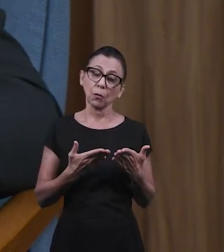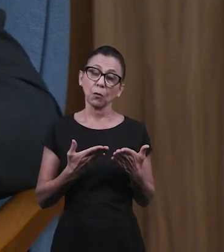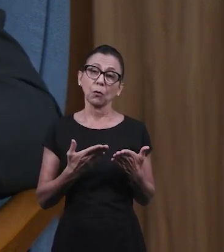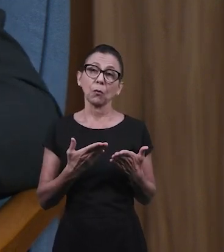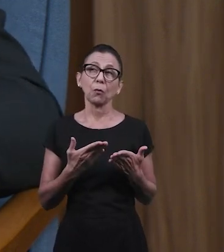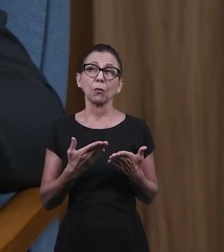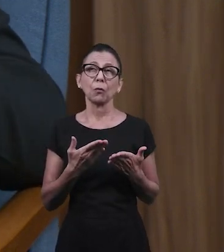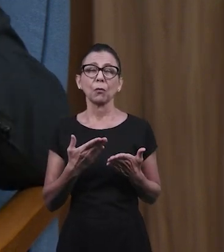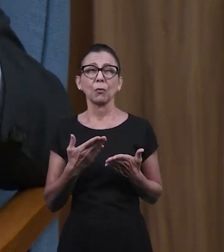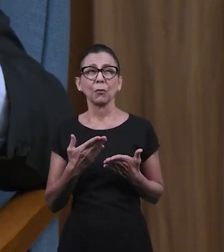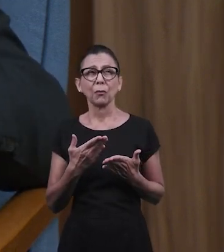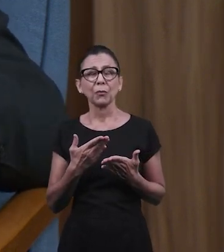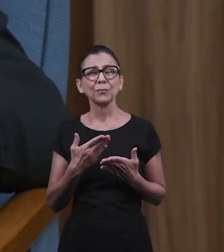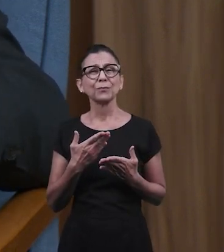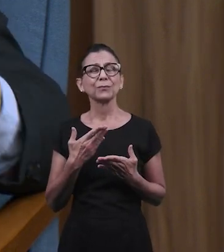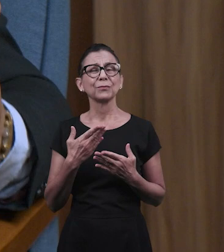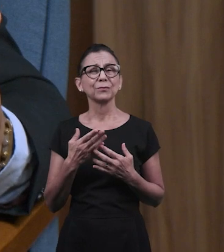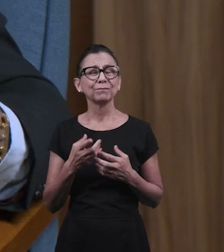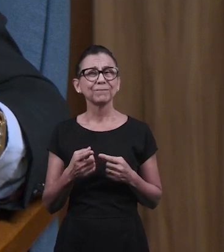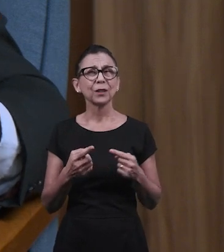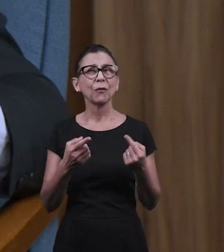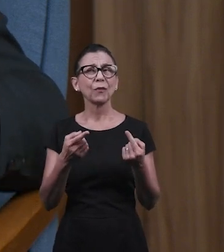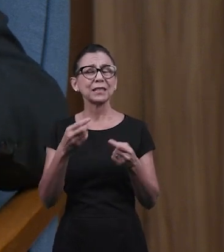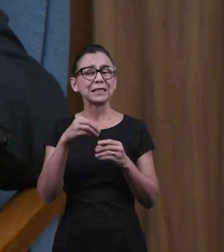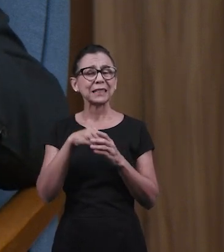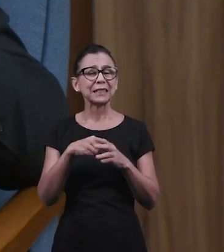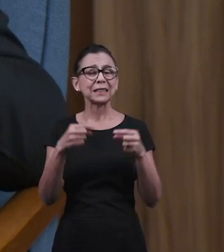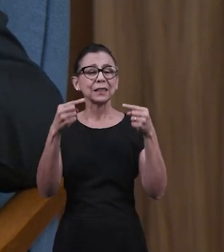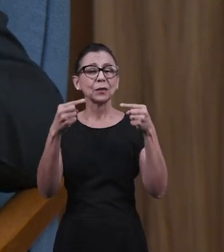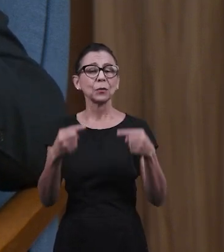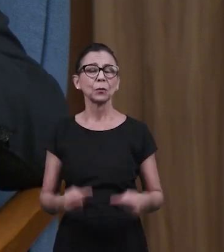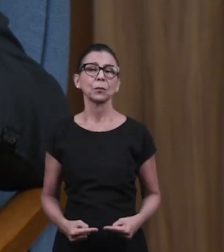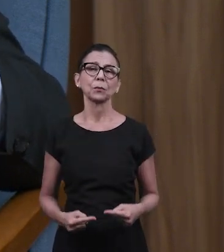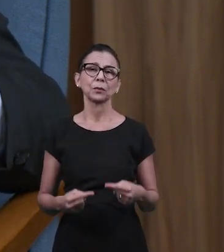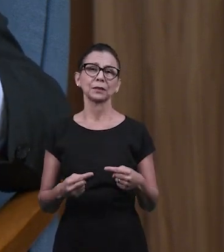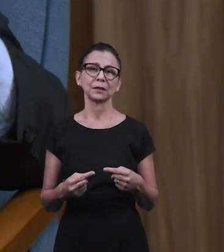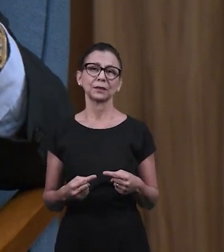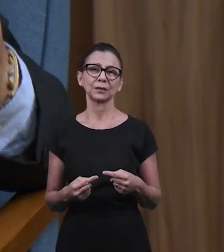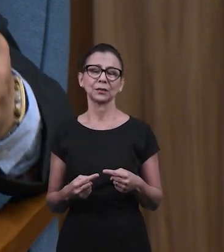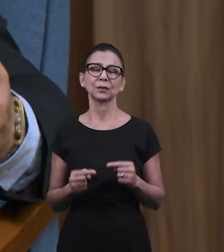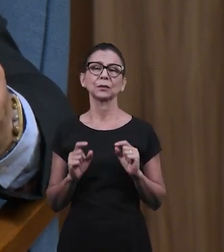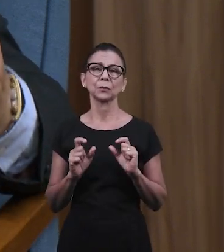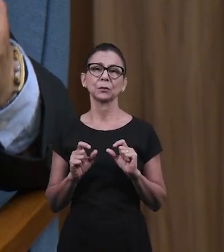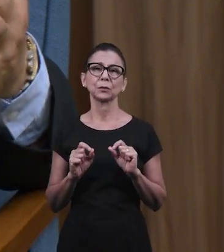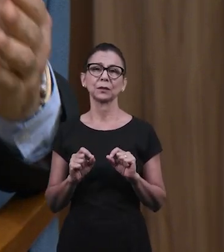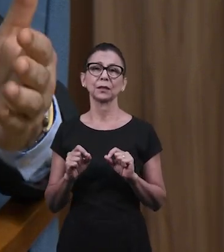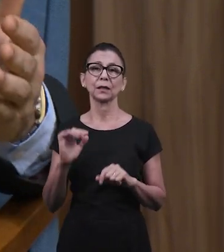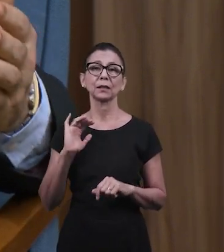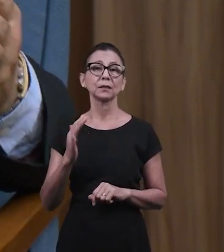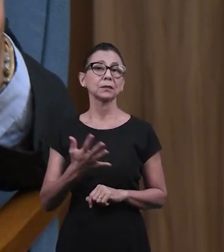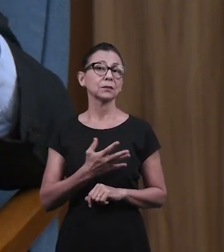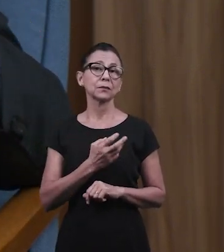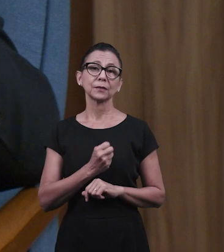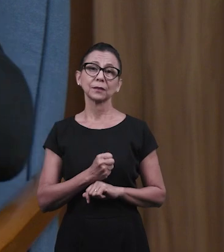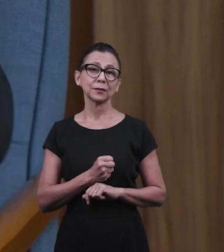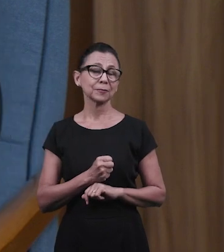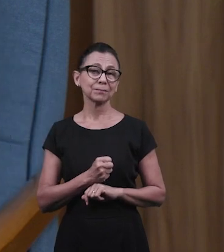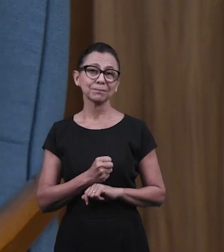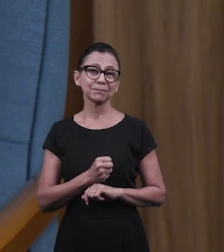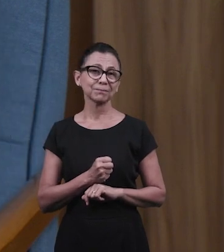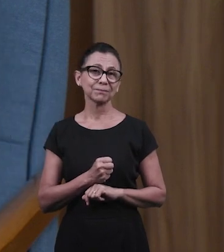ou elle est entourée dans ces oppositions, qui sont opposition, bénédiction du salut. Maintenant, afin que vous